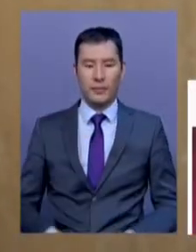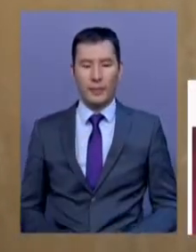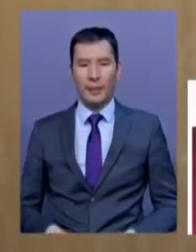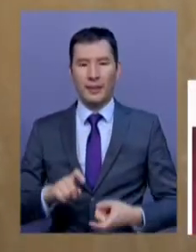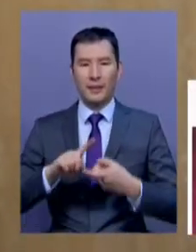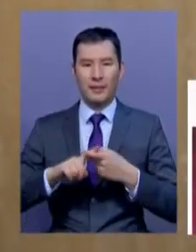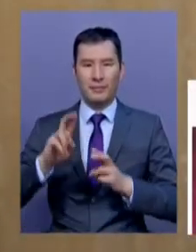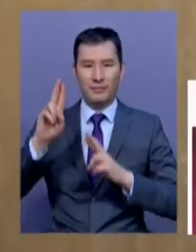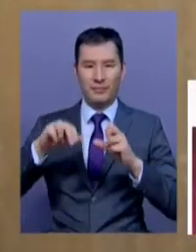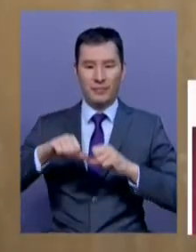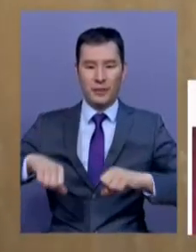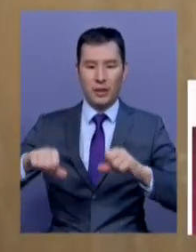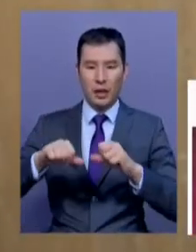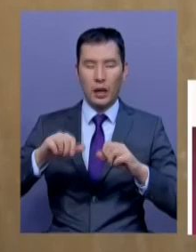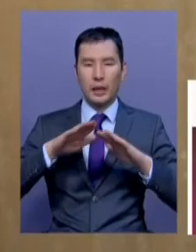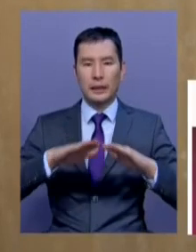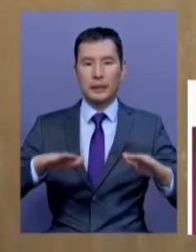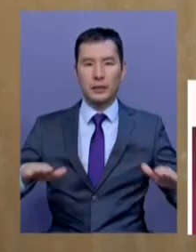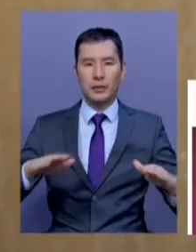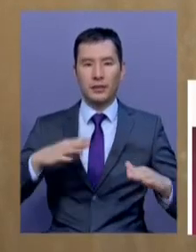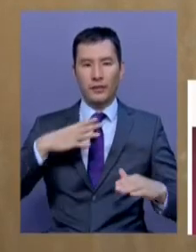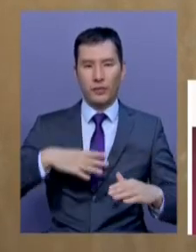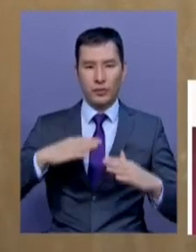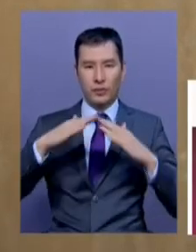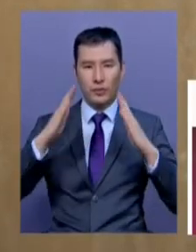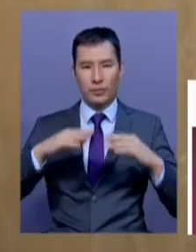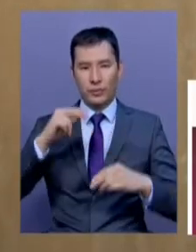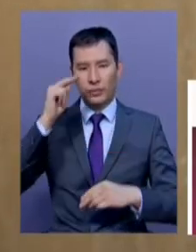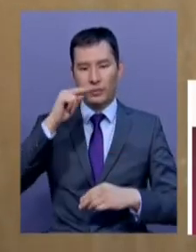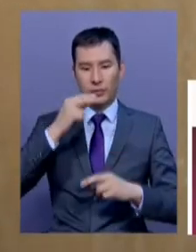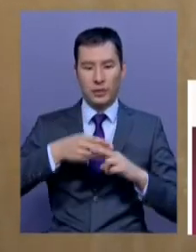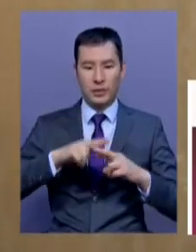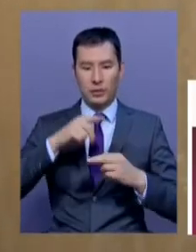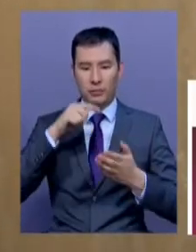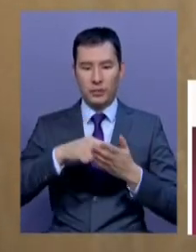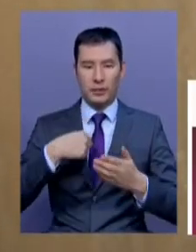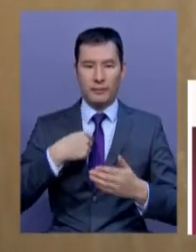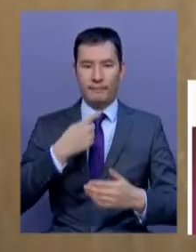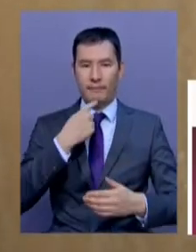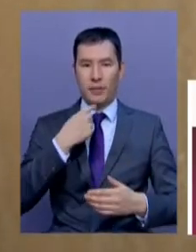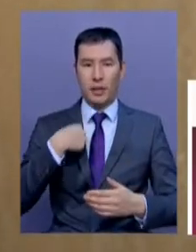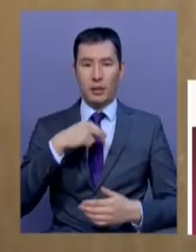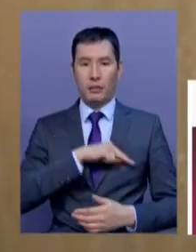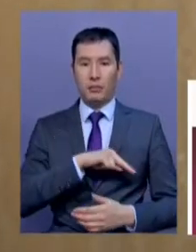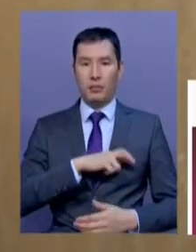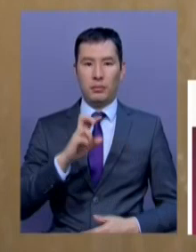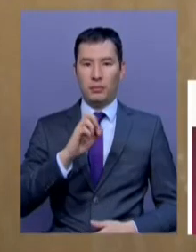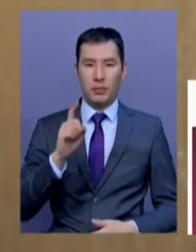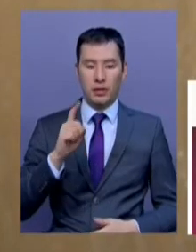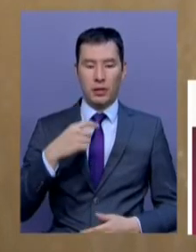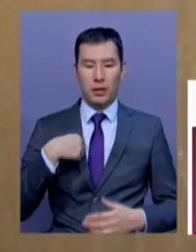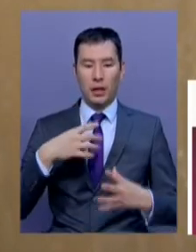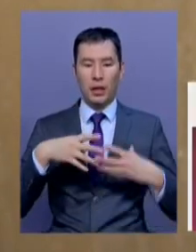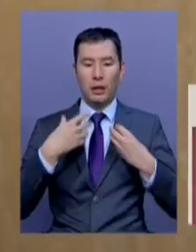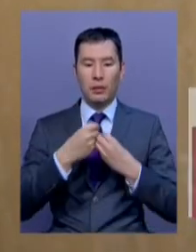Пандемияға байланысты балалардың онлайн режимде оқып жатқаны бізге қиындық туғызды. Мен жұмыссыз қалдым. Отбасымызды әйелім асырап